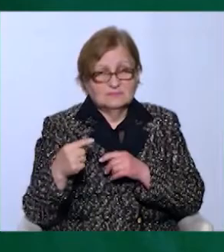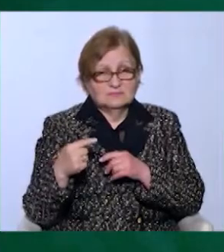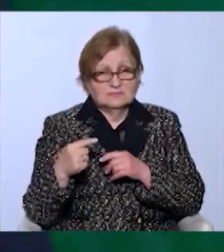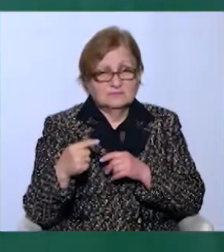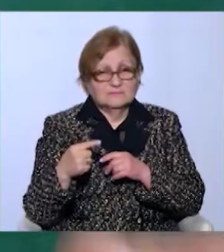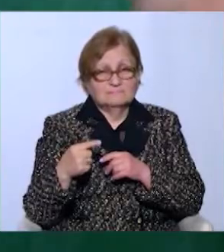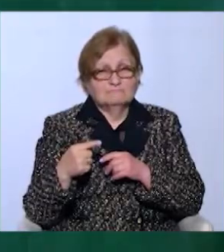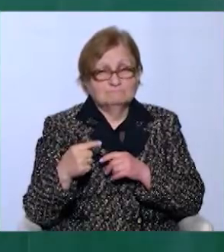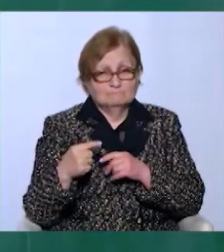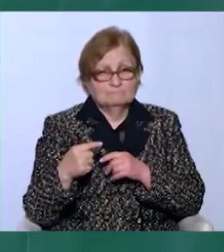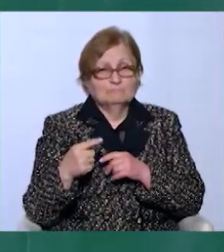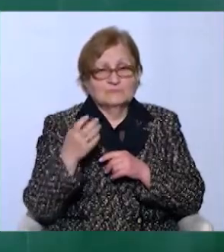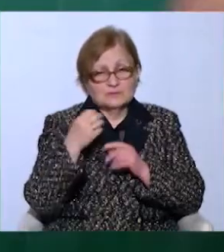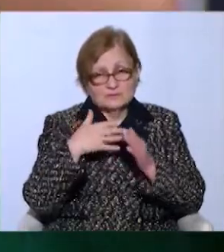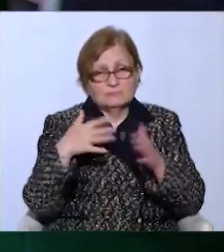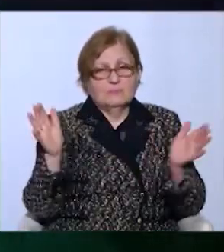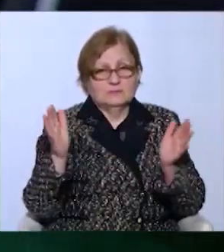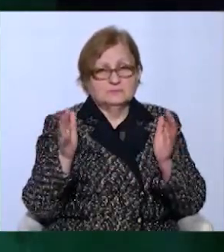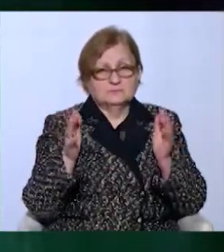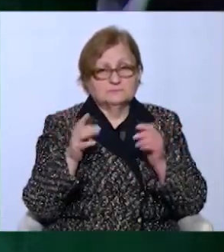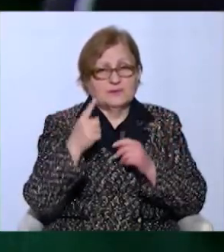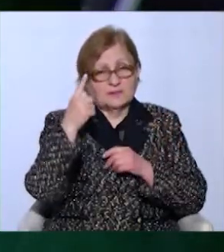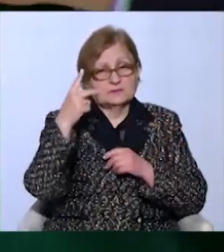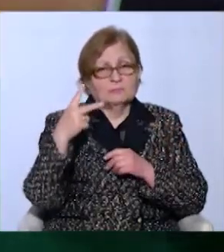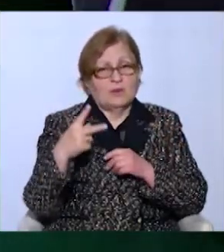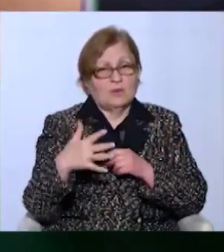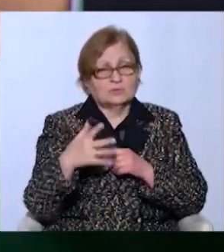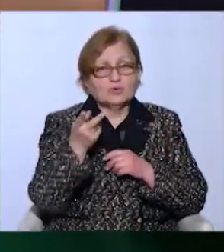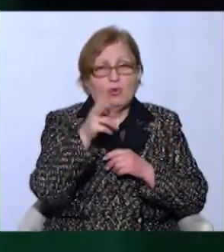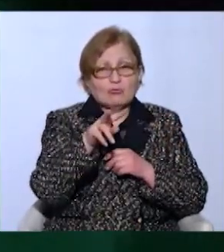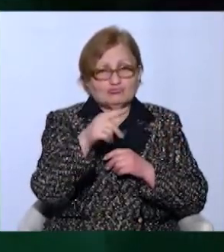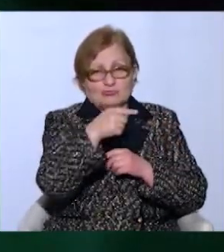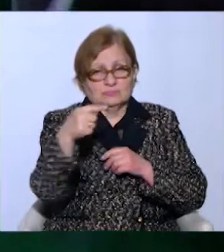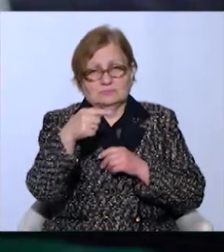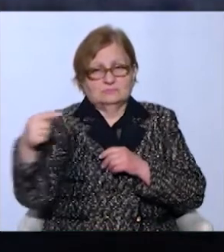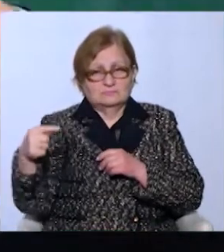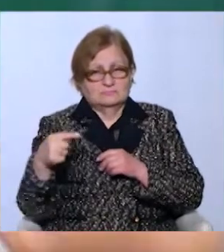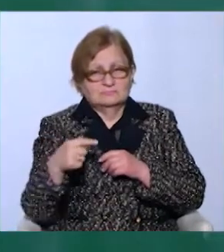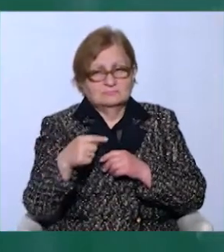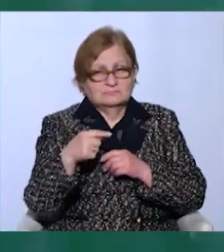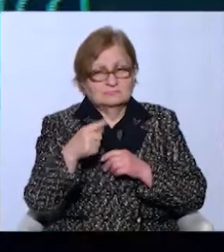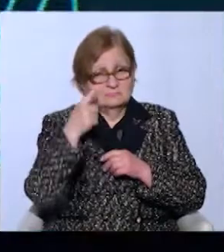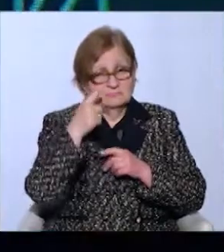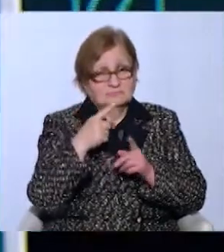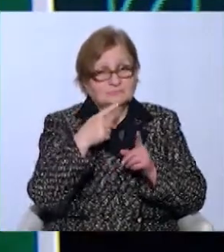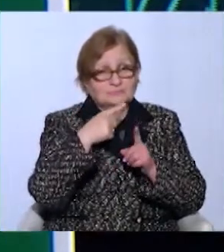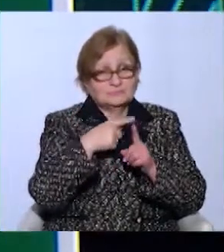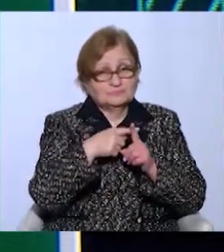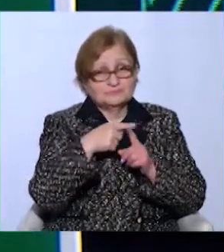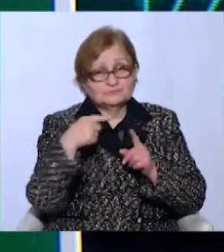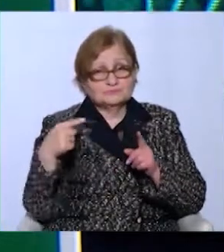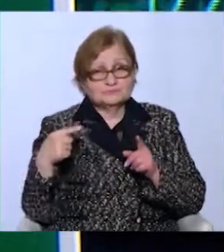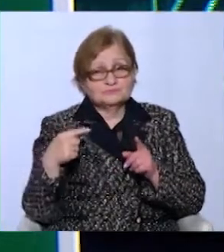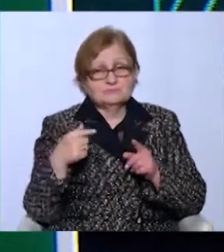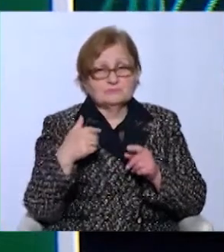Ertz. The Ertze Mets. The Wakalep, Ertimuris. აქ შეკრება გამოკლების დროს როგორც